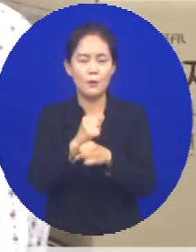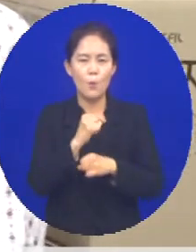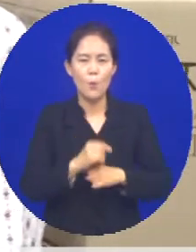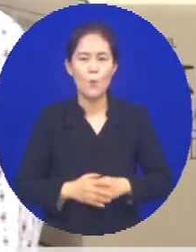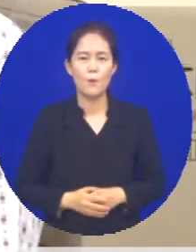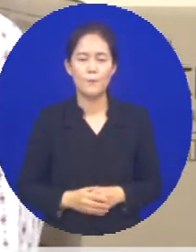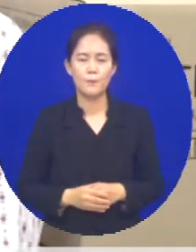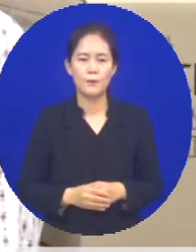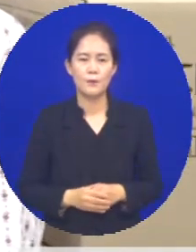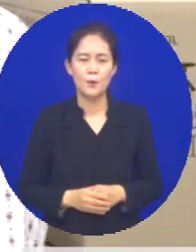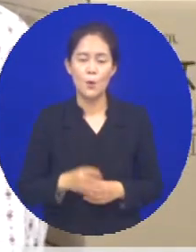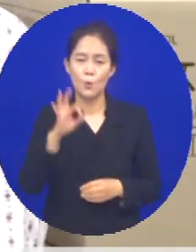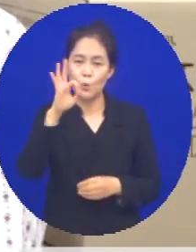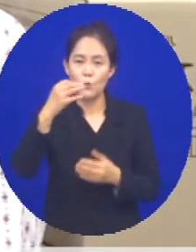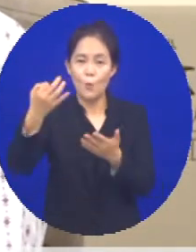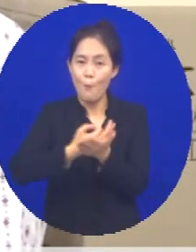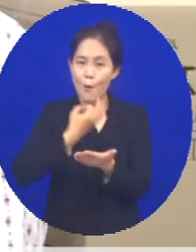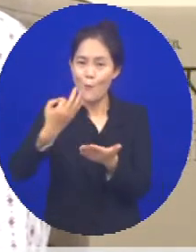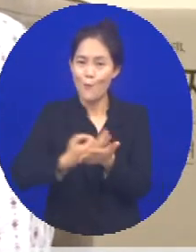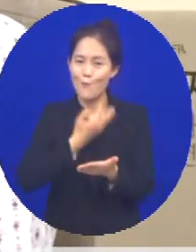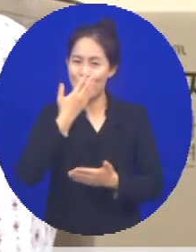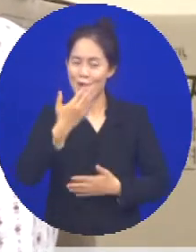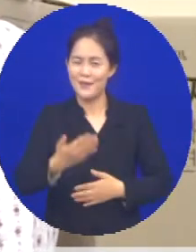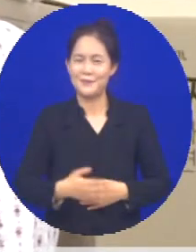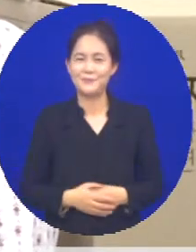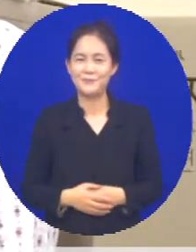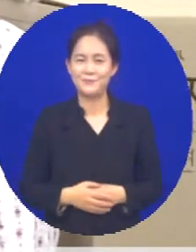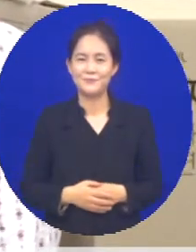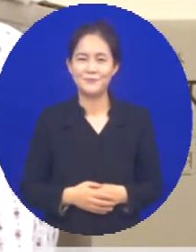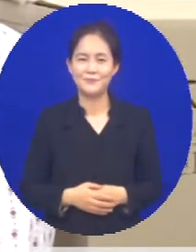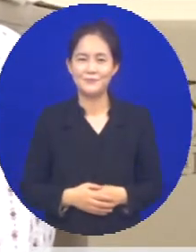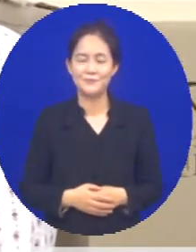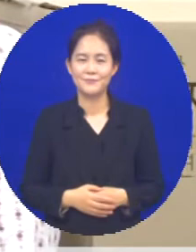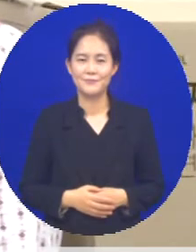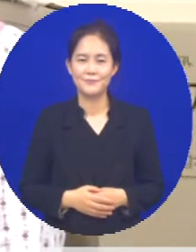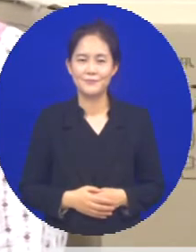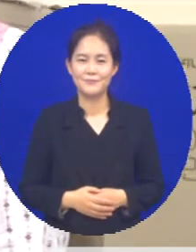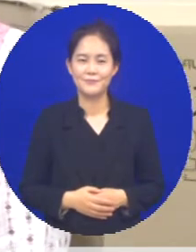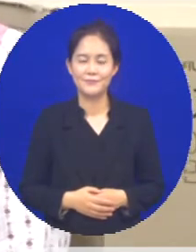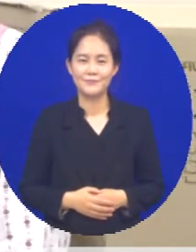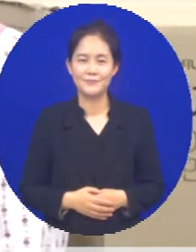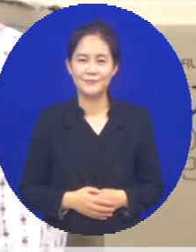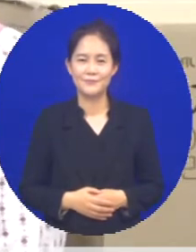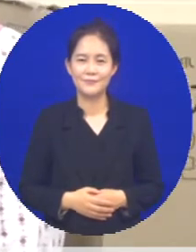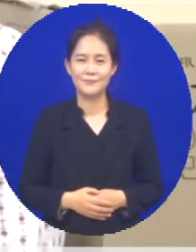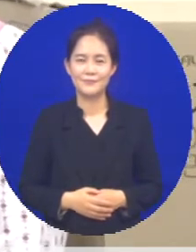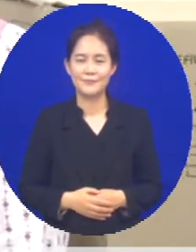이렇게 해서 페어 뭐든 다 아니 걸고 이렇게